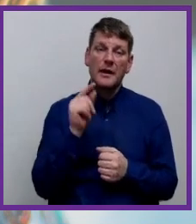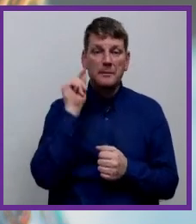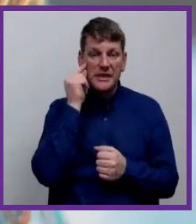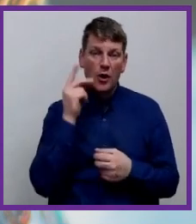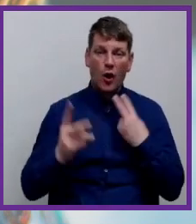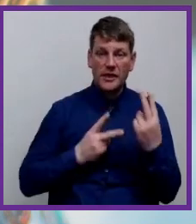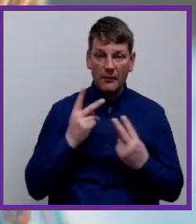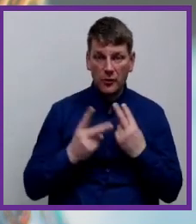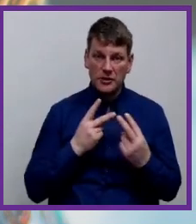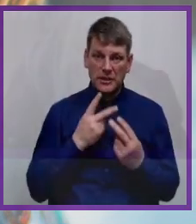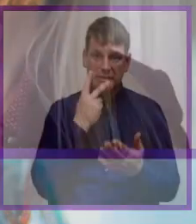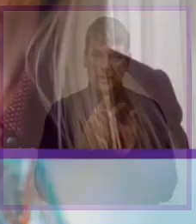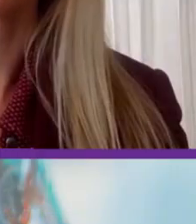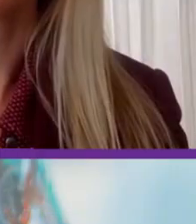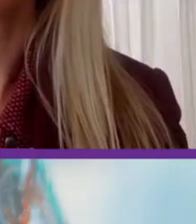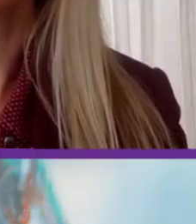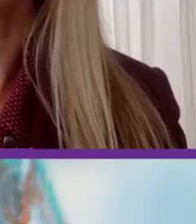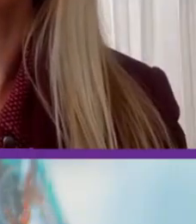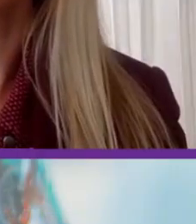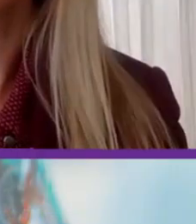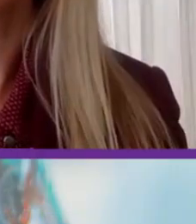emocionālā skatu punkta.